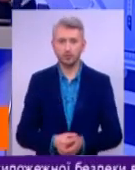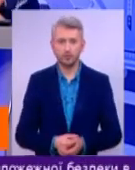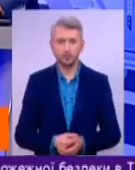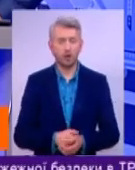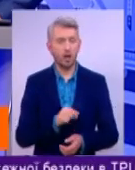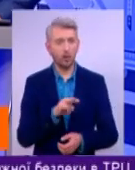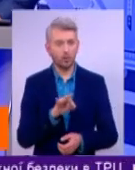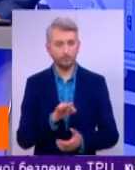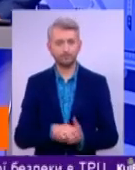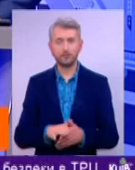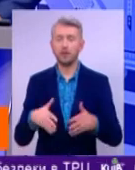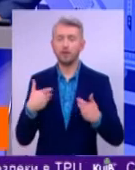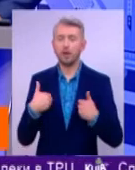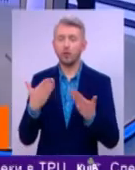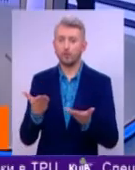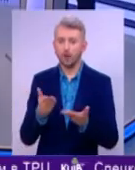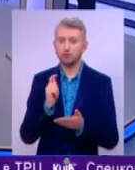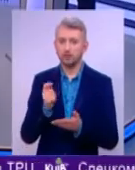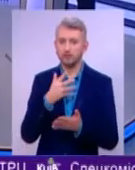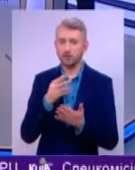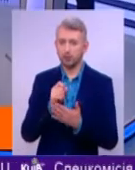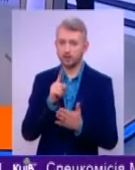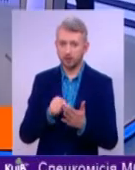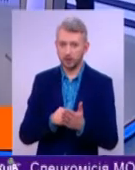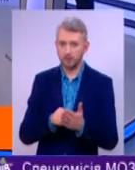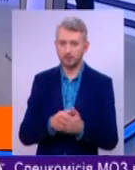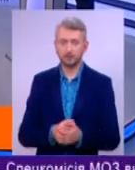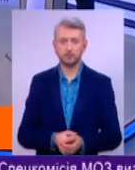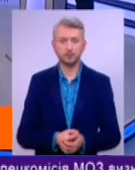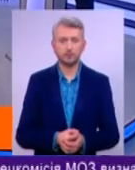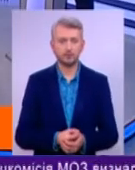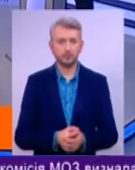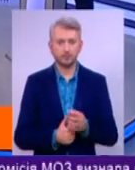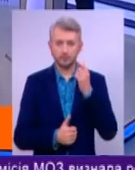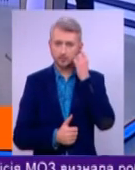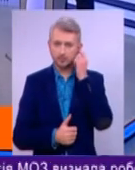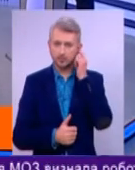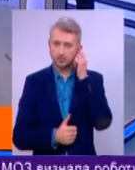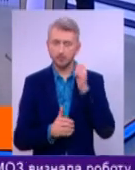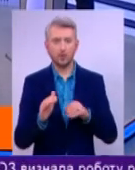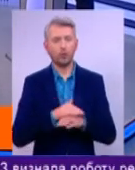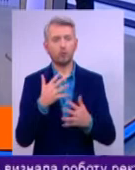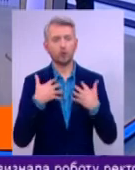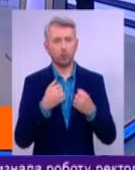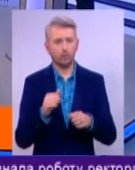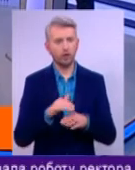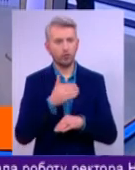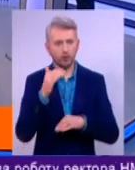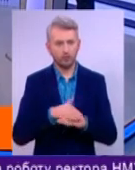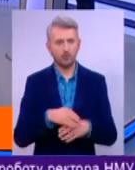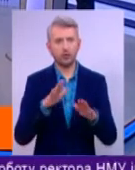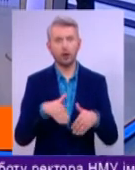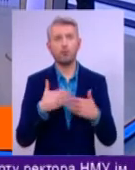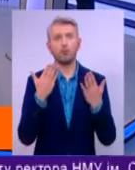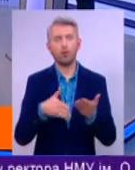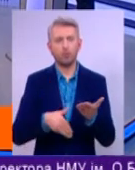Алло. Так, вітаю вас. Будь ласка, ставте своє запитання, ви в прямому ефірі. Доброго здоров'я, добрий вечір. Навзаєм, прошу. Хай Бог помагає